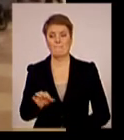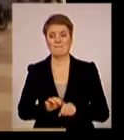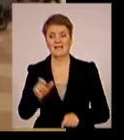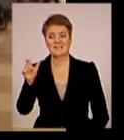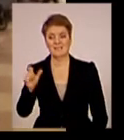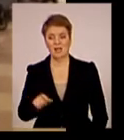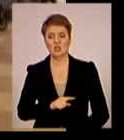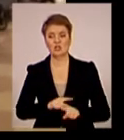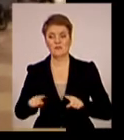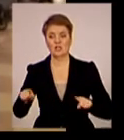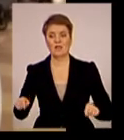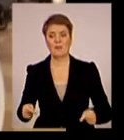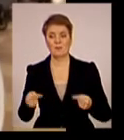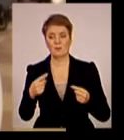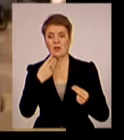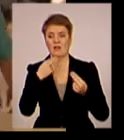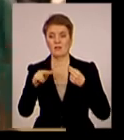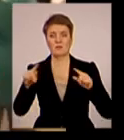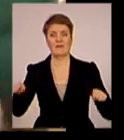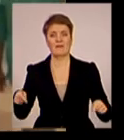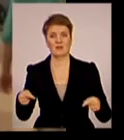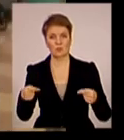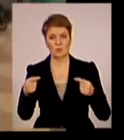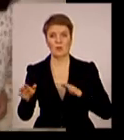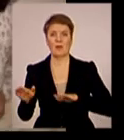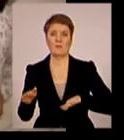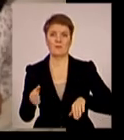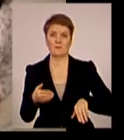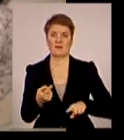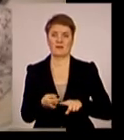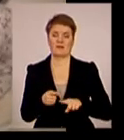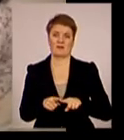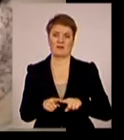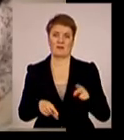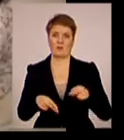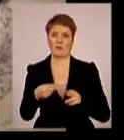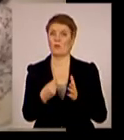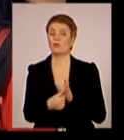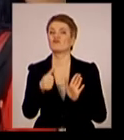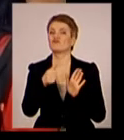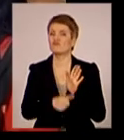Пацієнти швидше реабілітуються, ліпше відновлюються після таких операцій. Коштувала операція майже